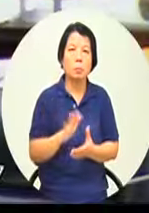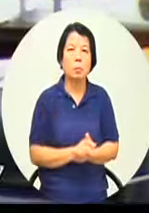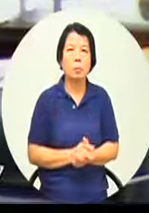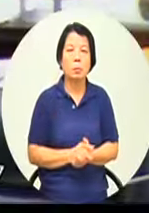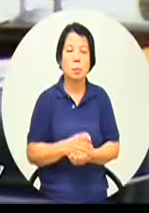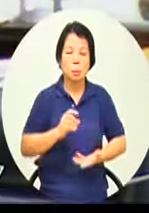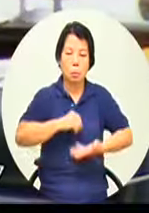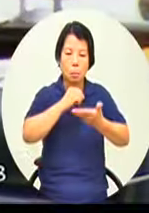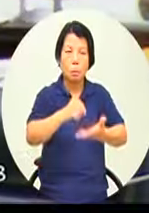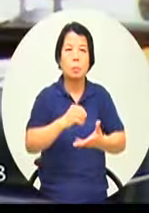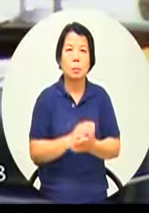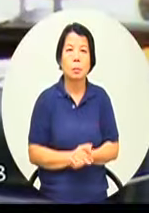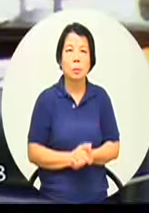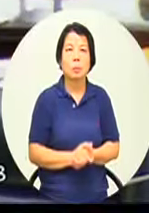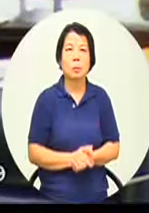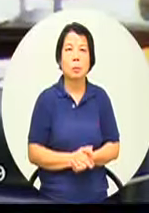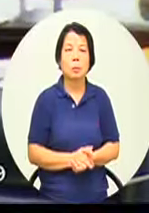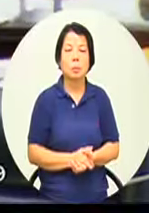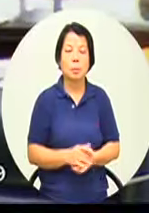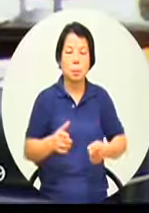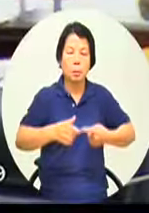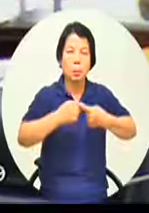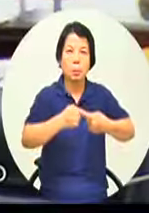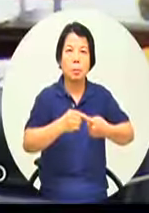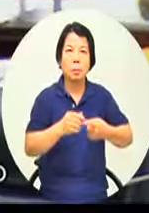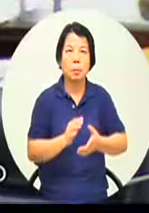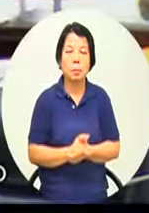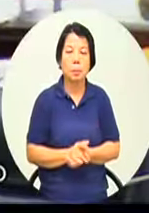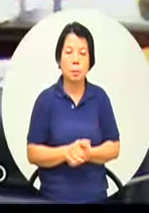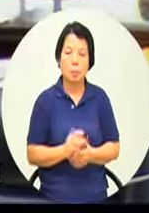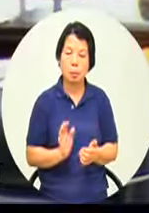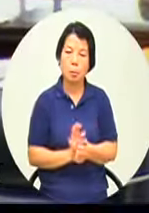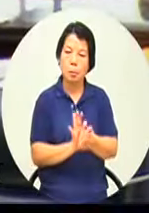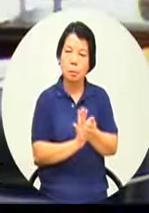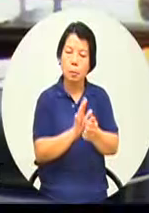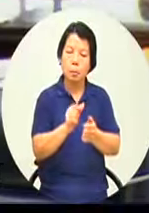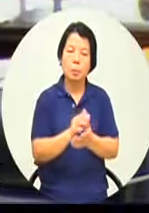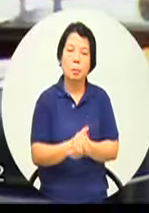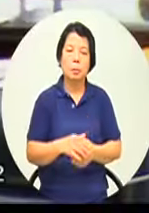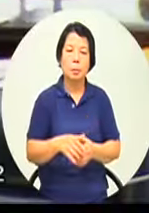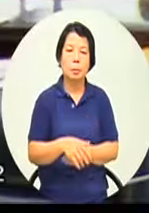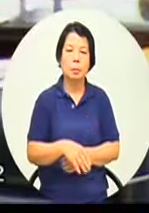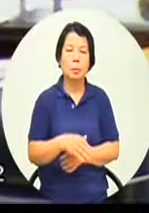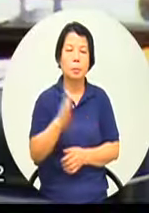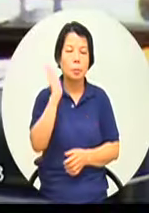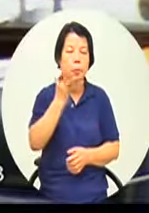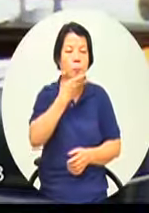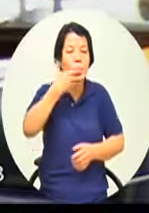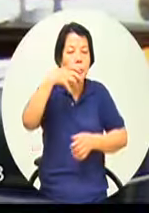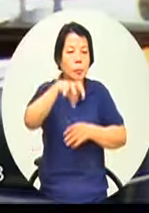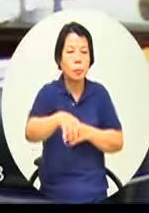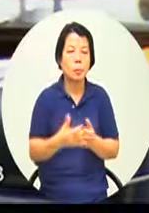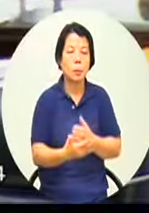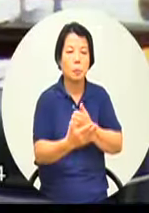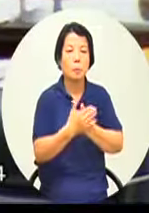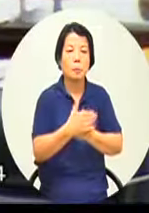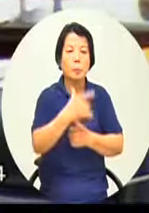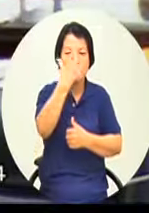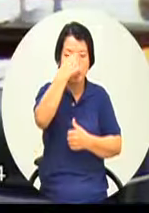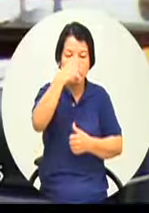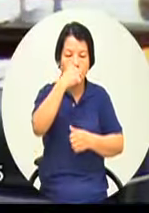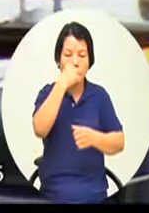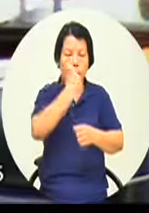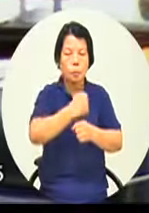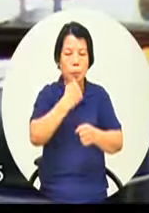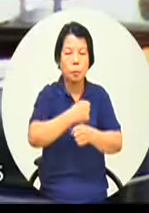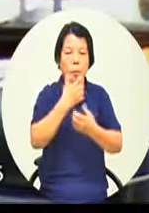提出来跟第一个是勉励，也鼓励我们水利局帮我们地方上真的做了好多